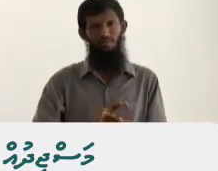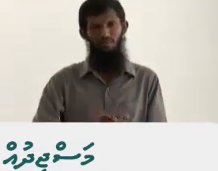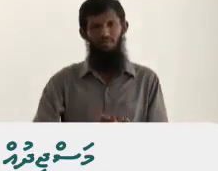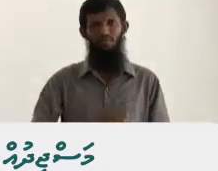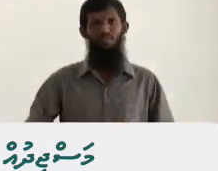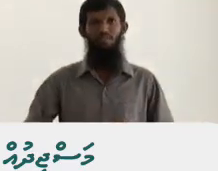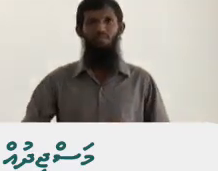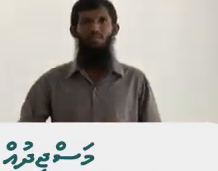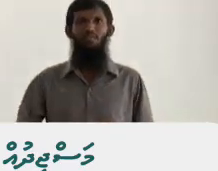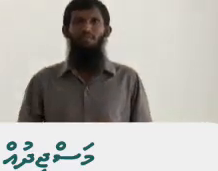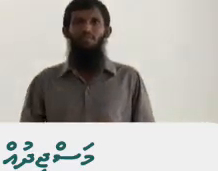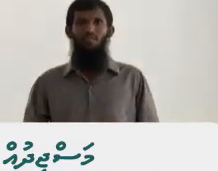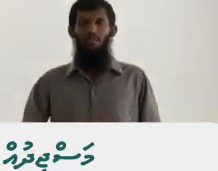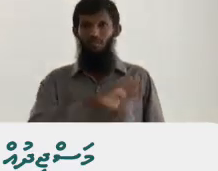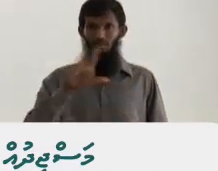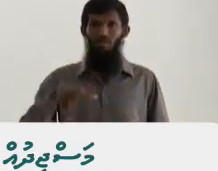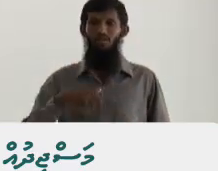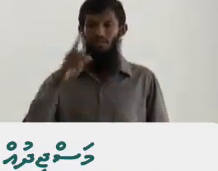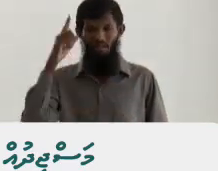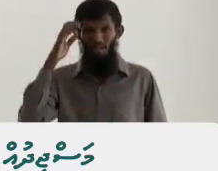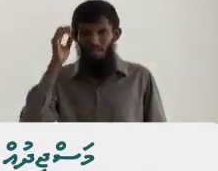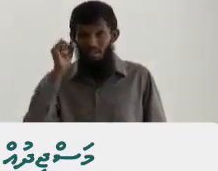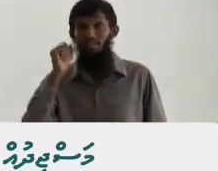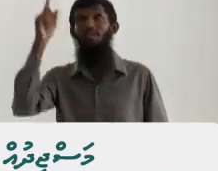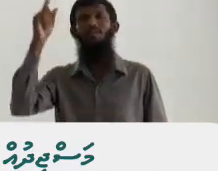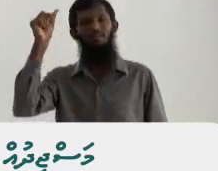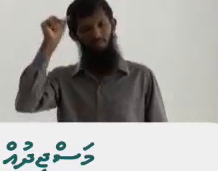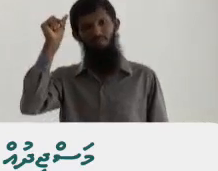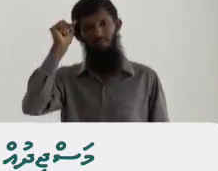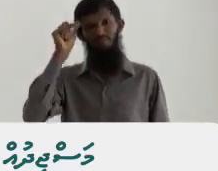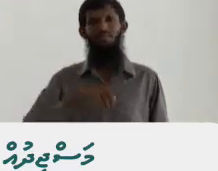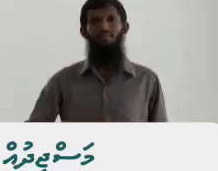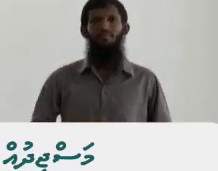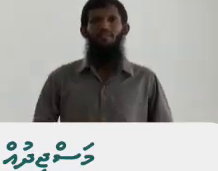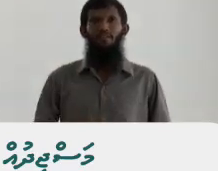allah tiyaba mihun kura kanta mulad dena bodigem va raskalange